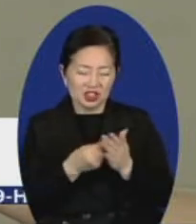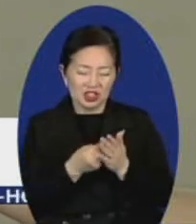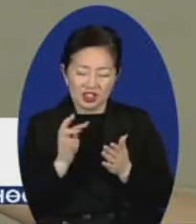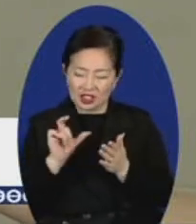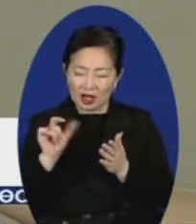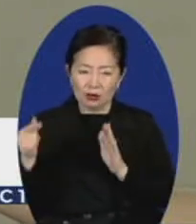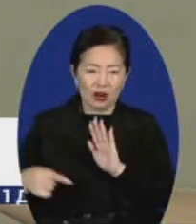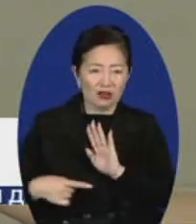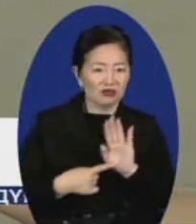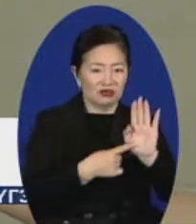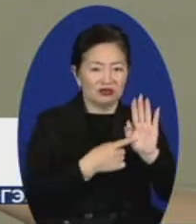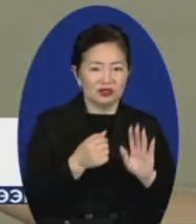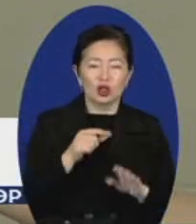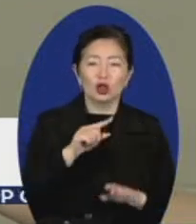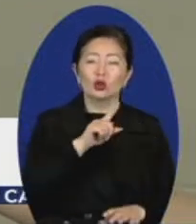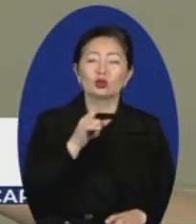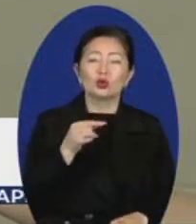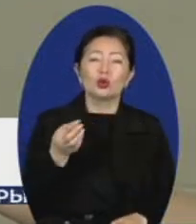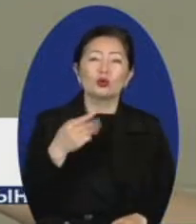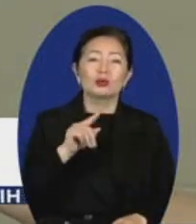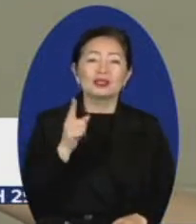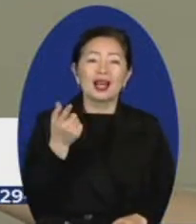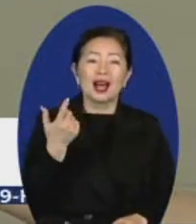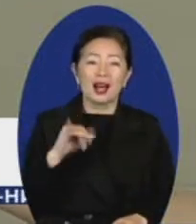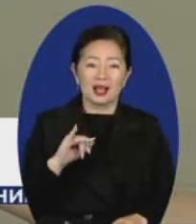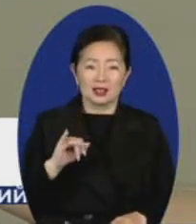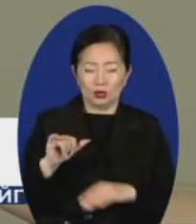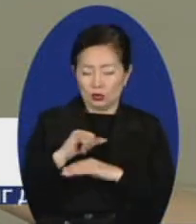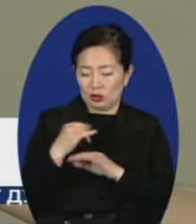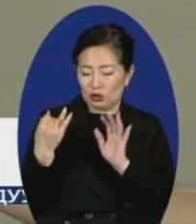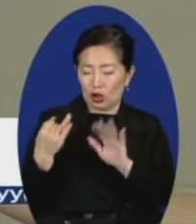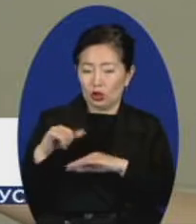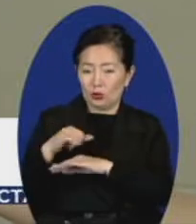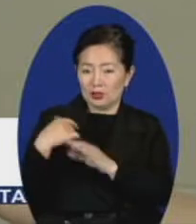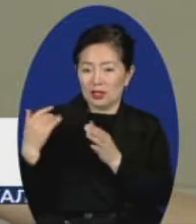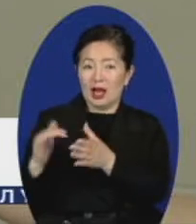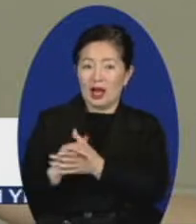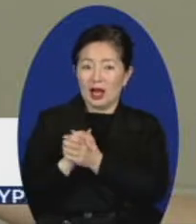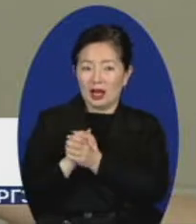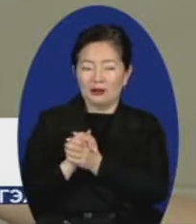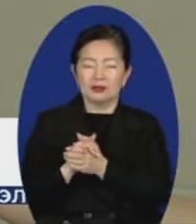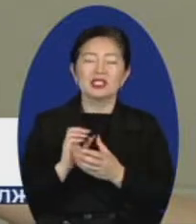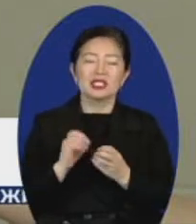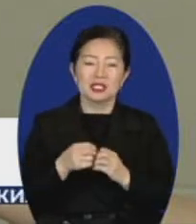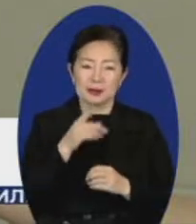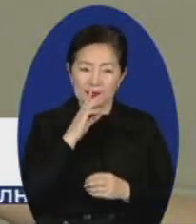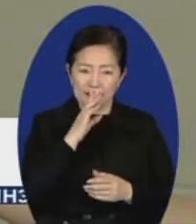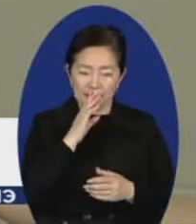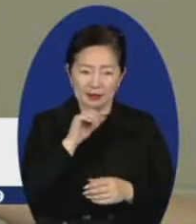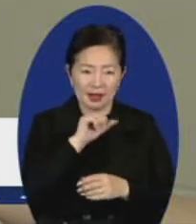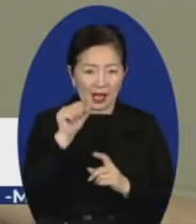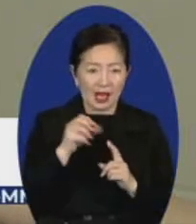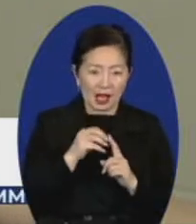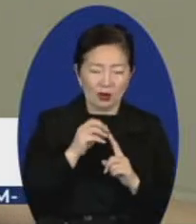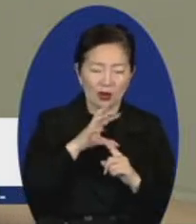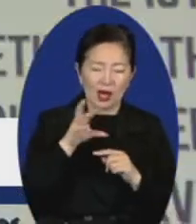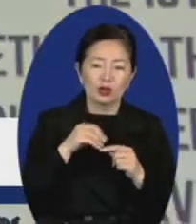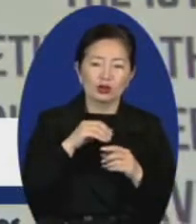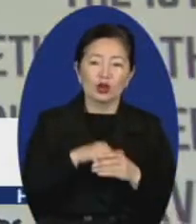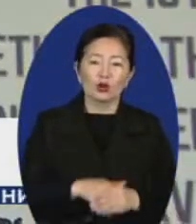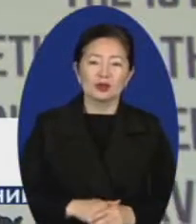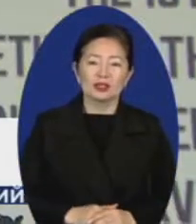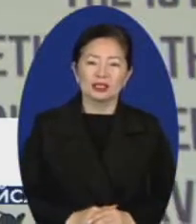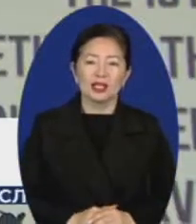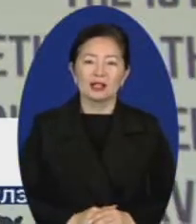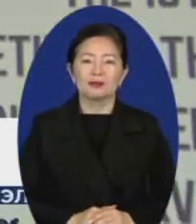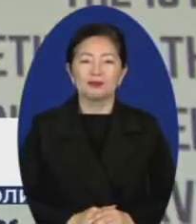улсын байгууллагуудтай ялангуяа зүүн Азийн орнуудтайгаа энэ 7 орны хэмжээнд хэмжээнд бол хамтар шинэ гэдэг энэ агуулгыг саагуулж байгаа гэж ойлгож